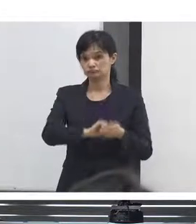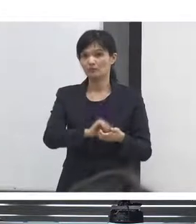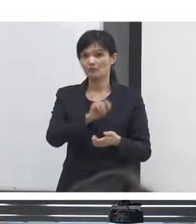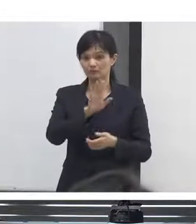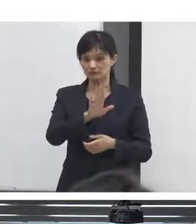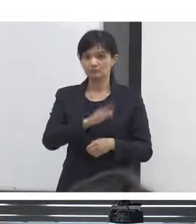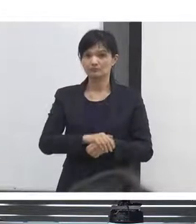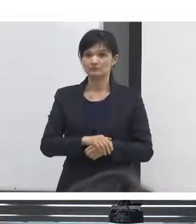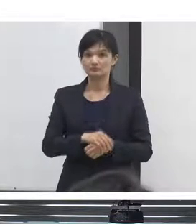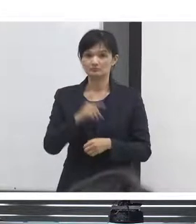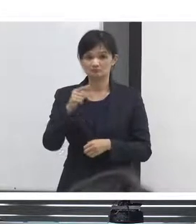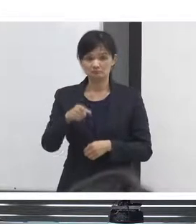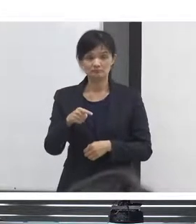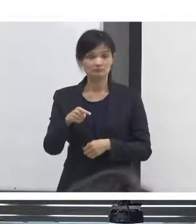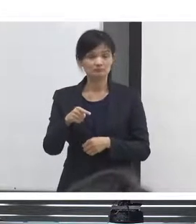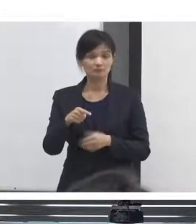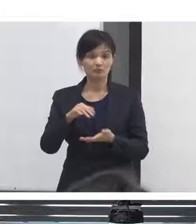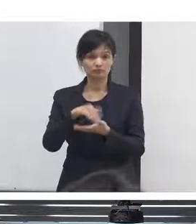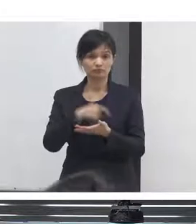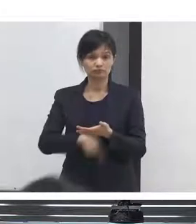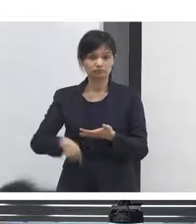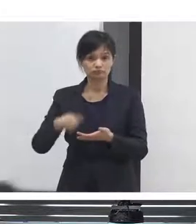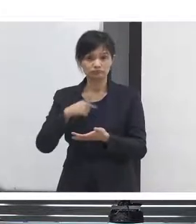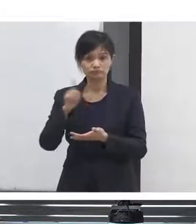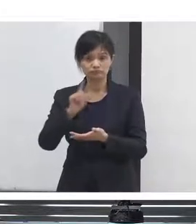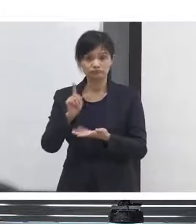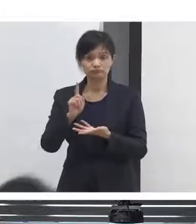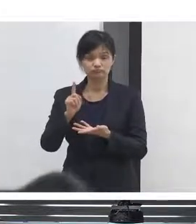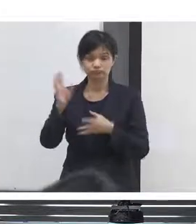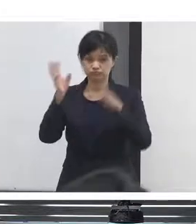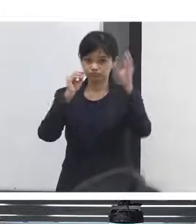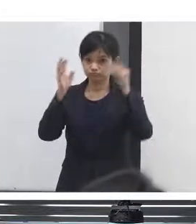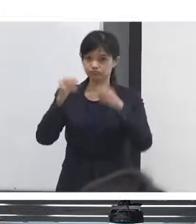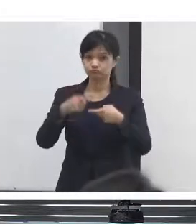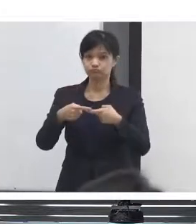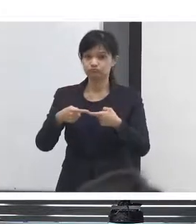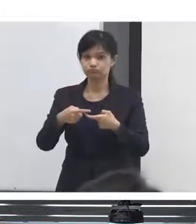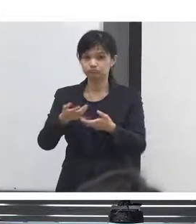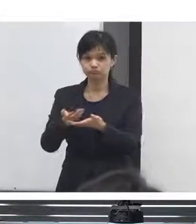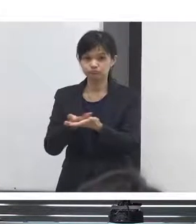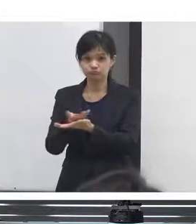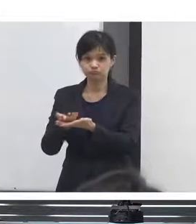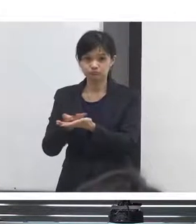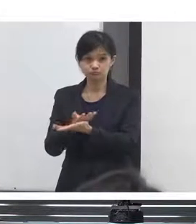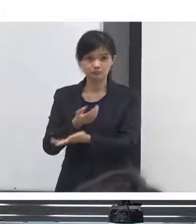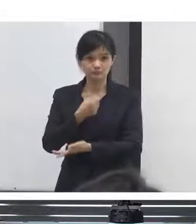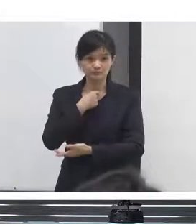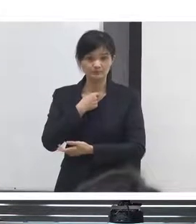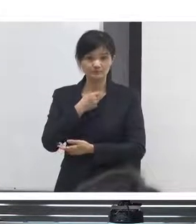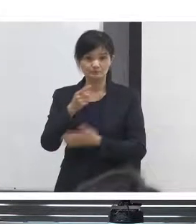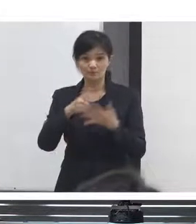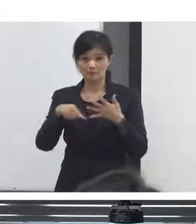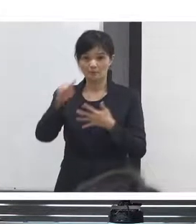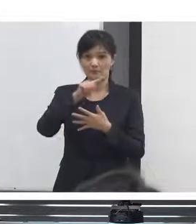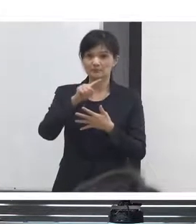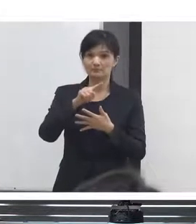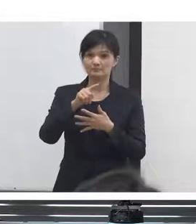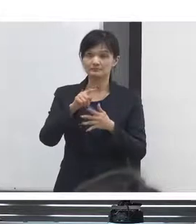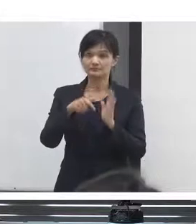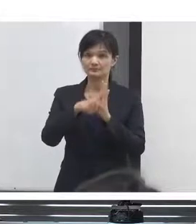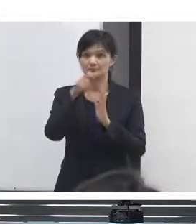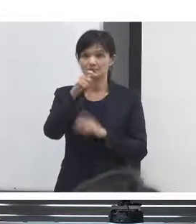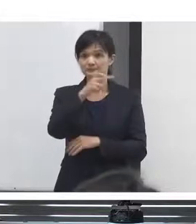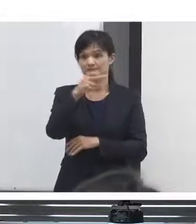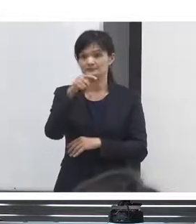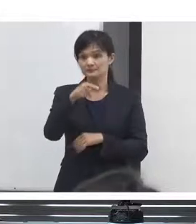一个 framework。那这个 framework 就是一个互操作性的 framework。那这个互操作性 framework 呢，事实上来自于上层的另外一个叫 strategy， 就是它的